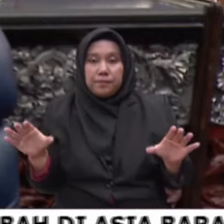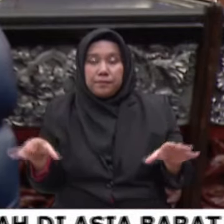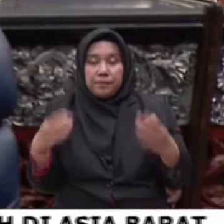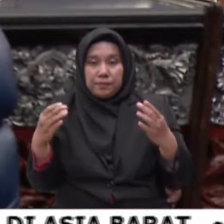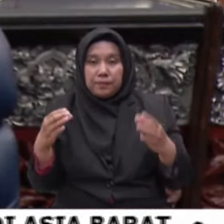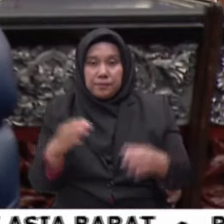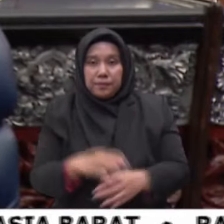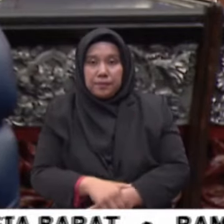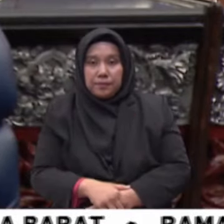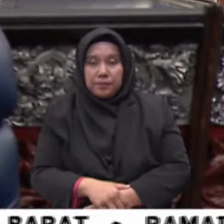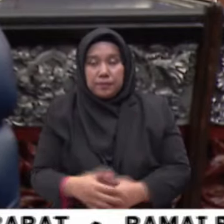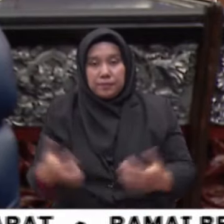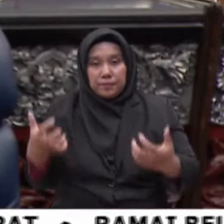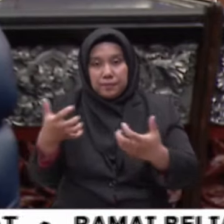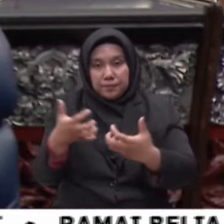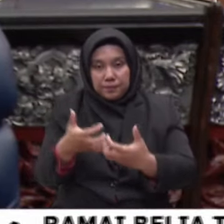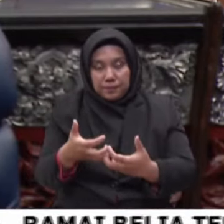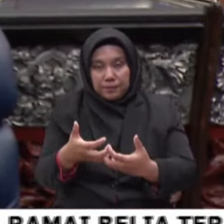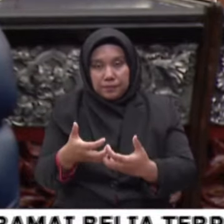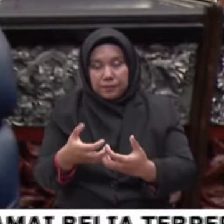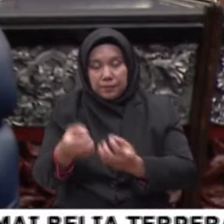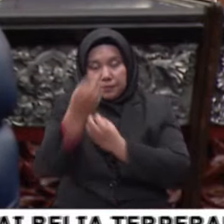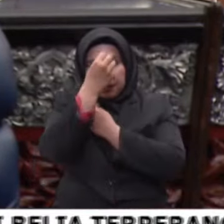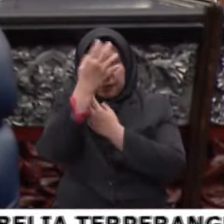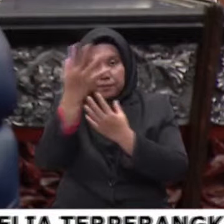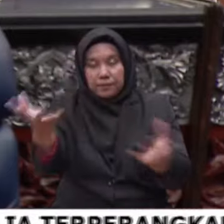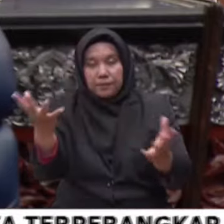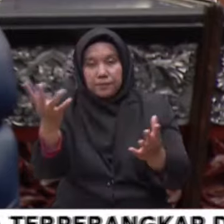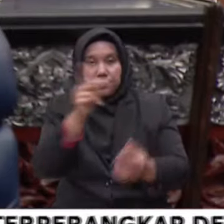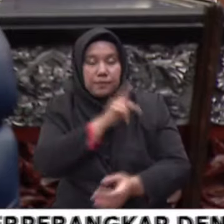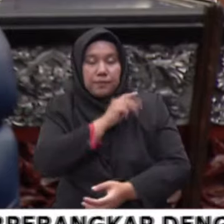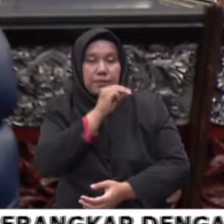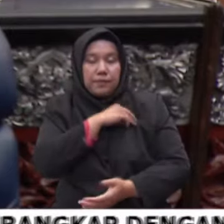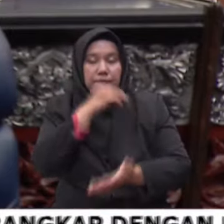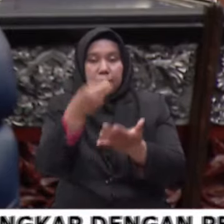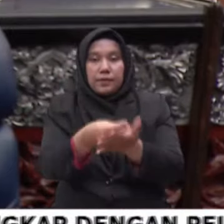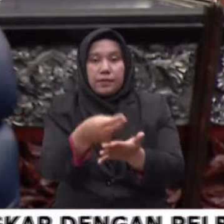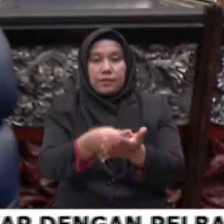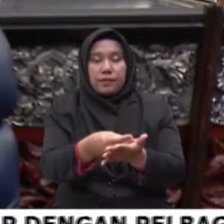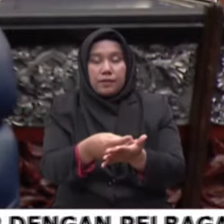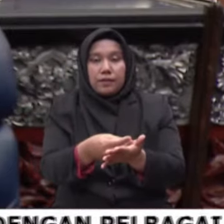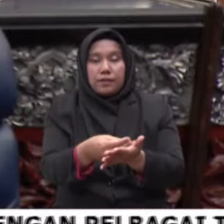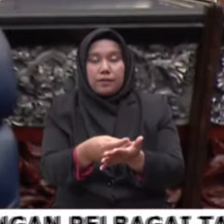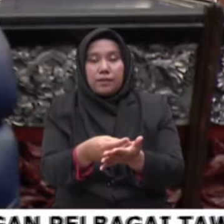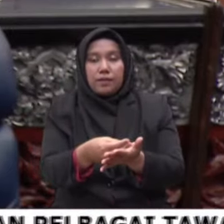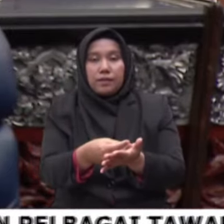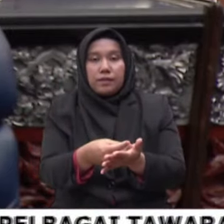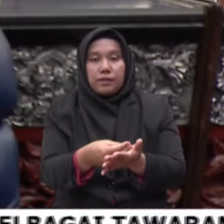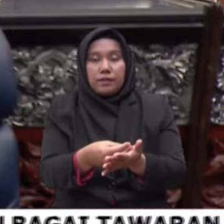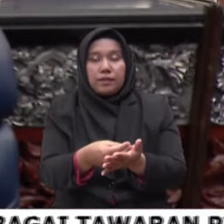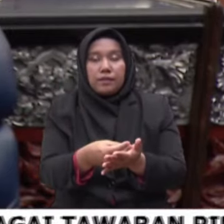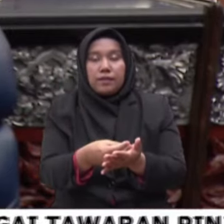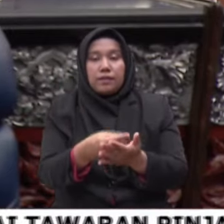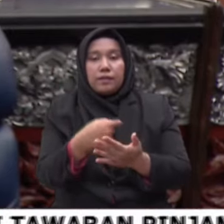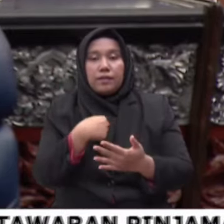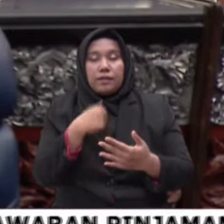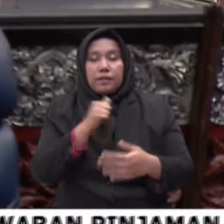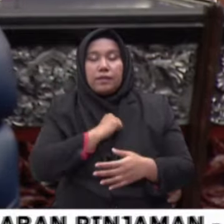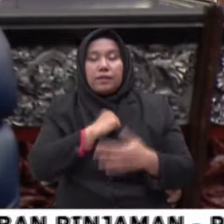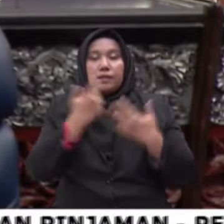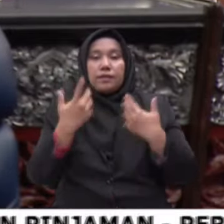sisi engagement memaklumkan kepada Kementerian Kewangan dan saya sendiri telah pun